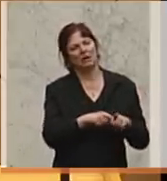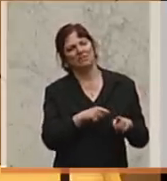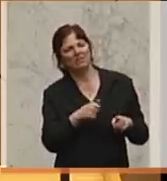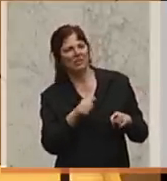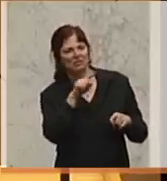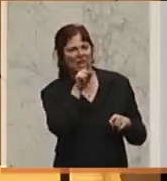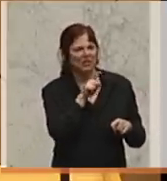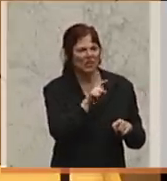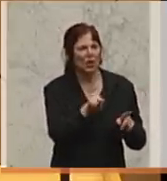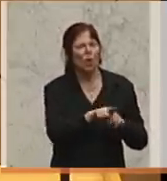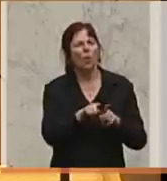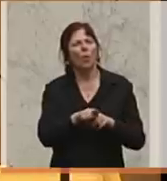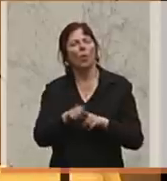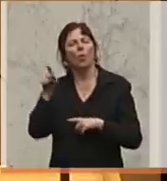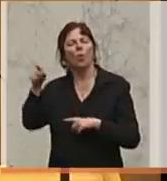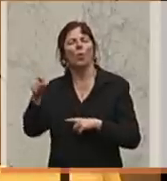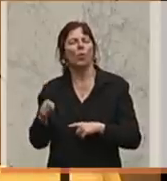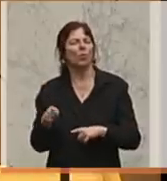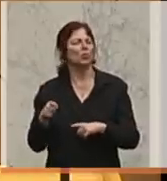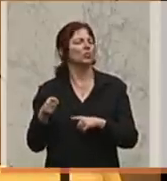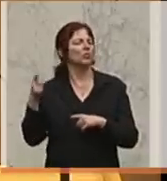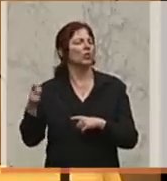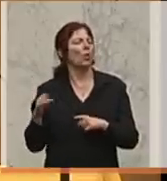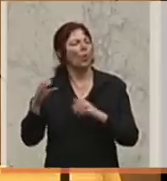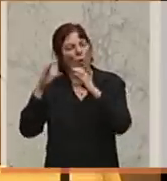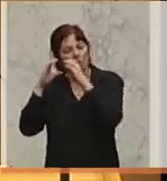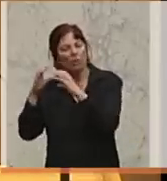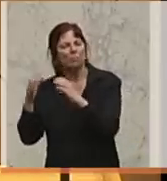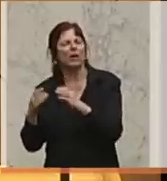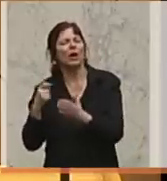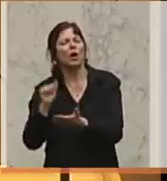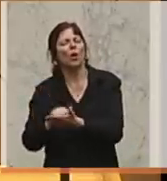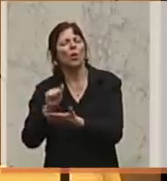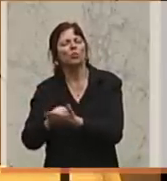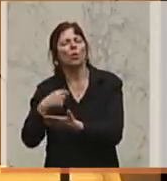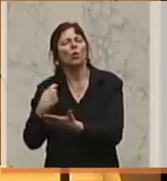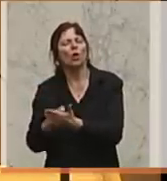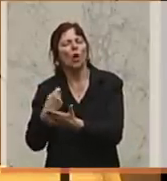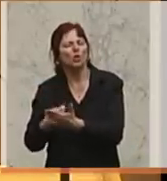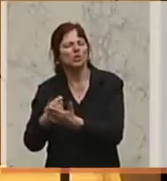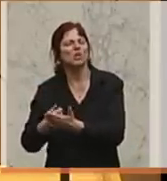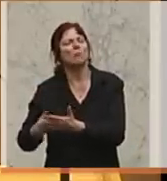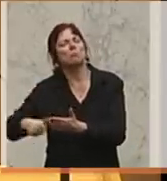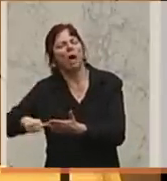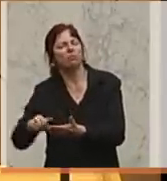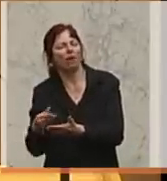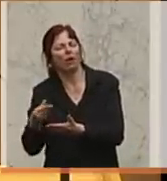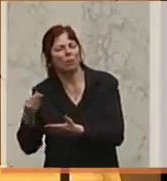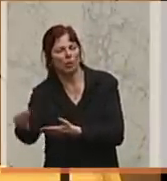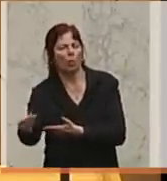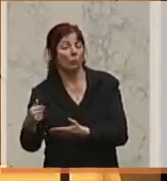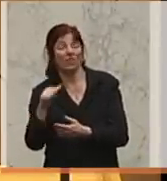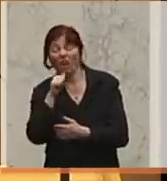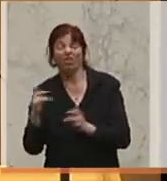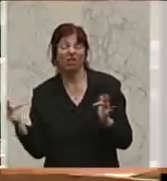Pressevereine fragwürdige Druckkostenbeiträge kassiert, wo es offensichtlich keine Gegenleistung gibt. Also das ist genauso